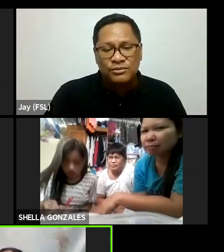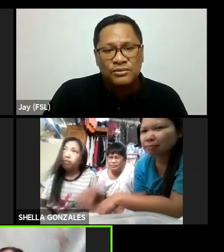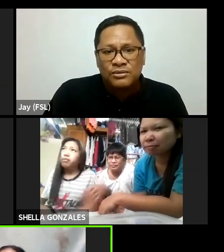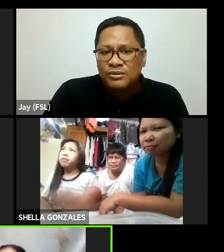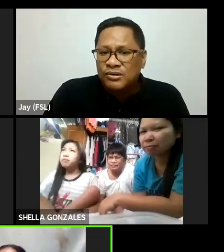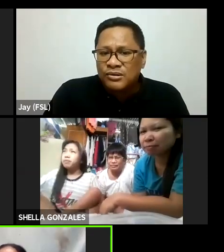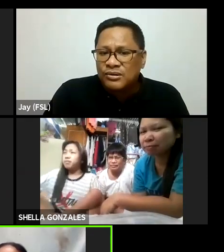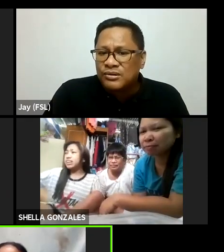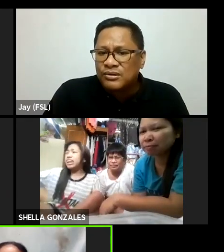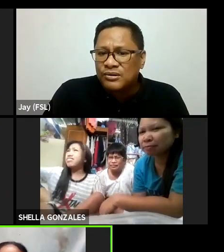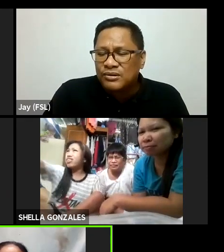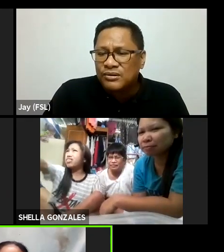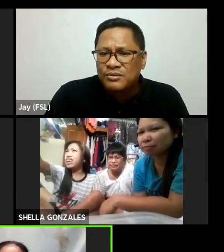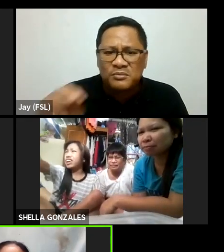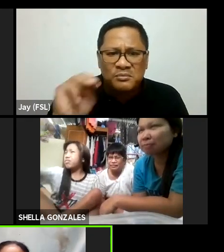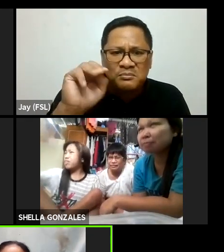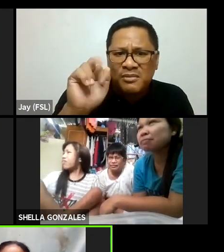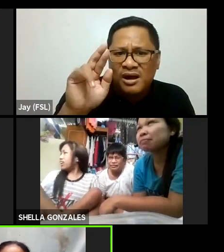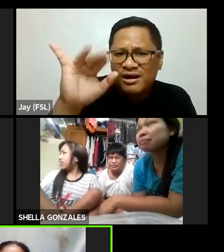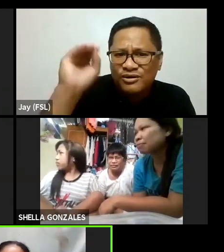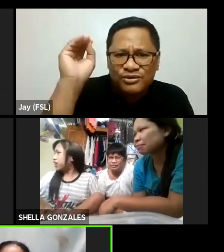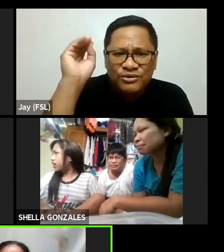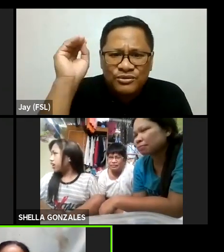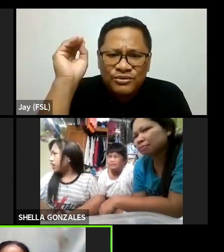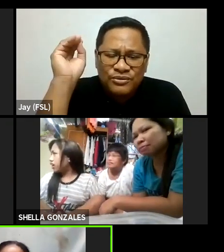would you like to comment, Mario?